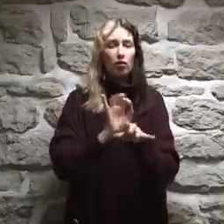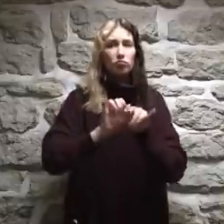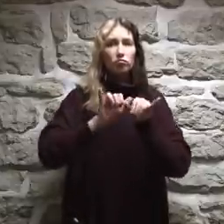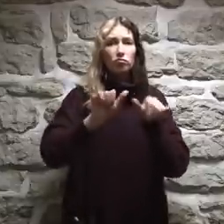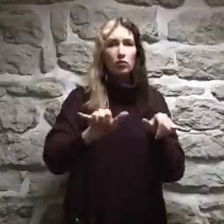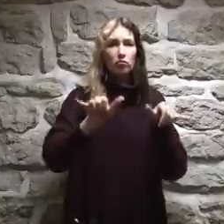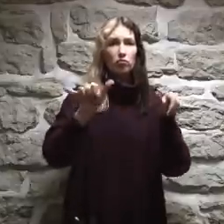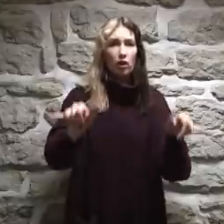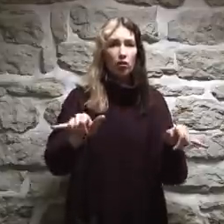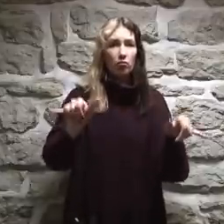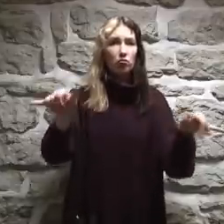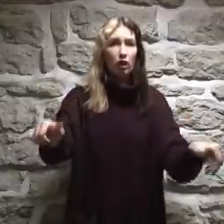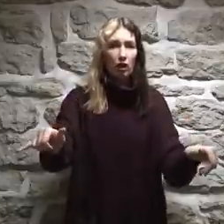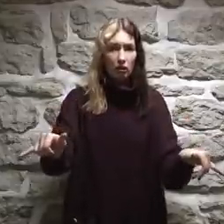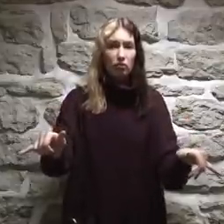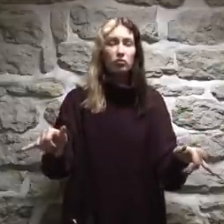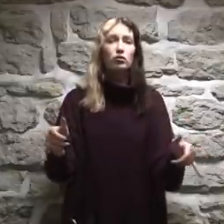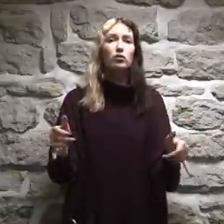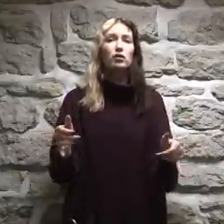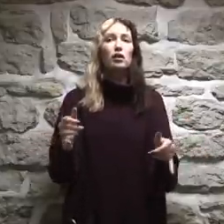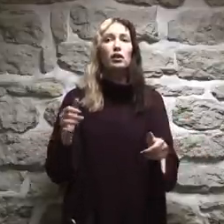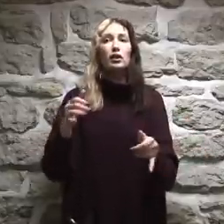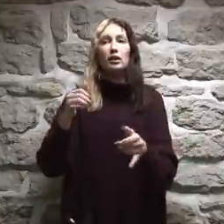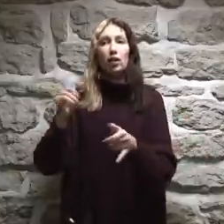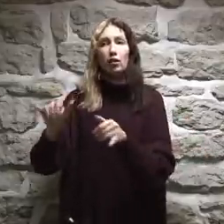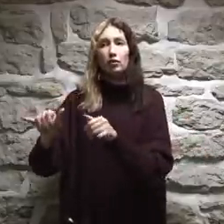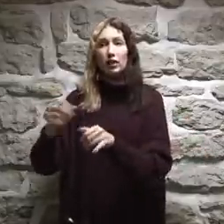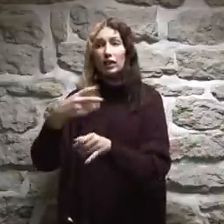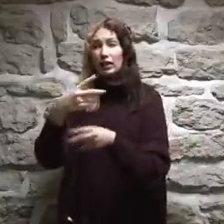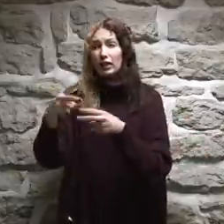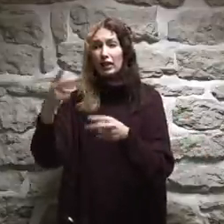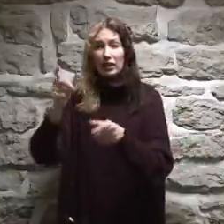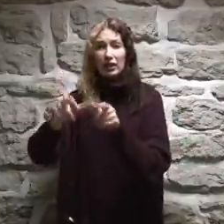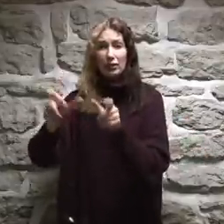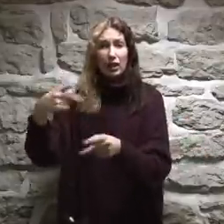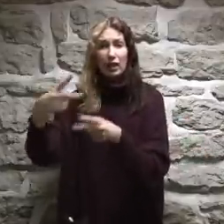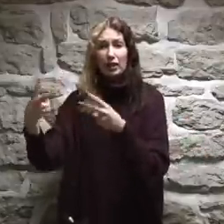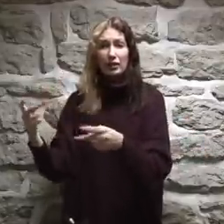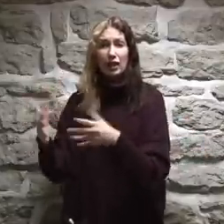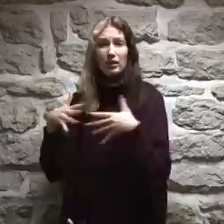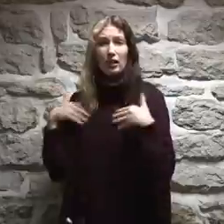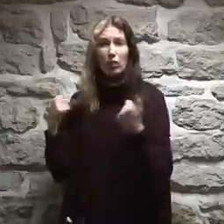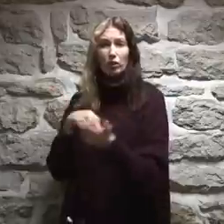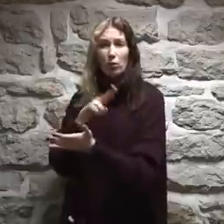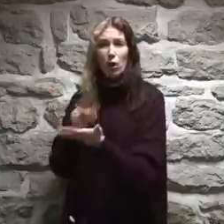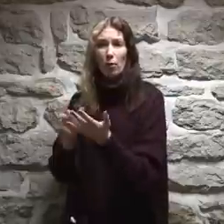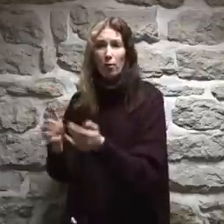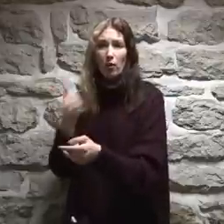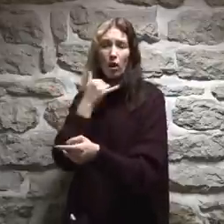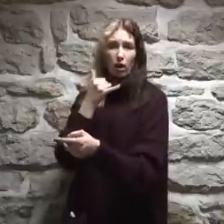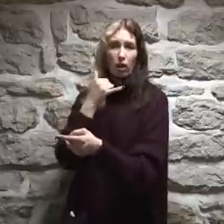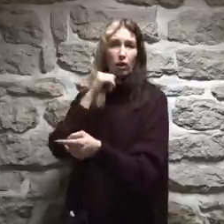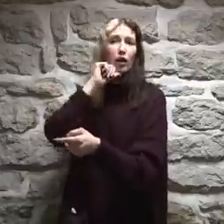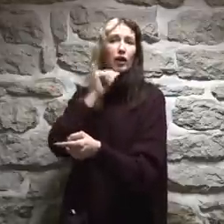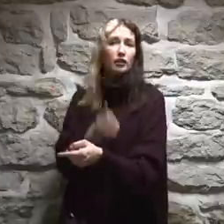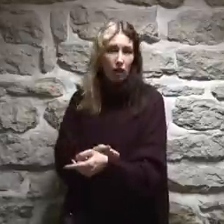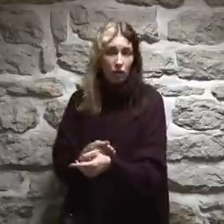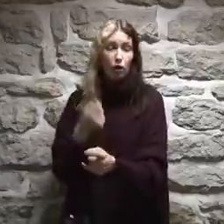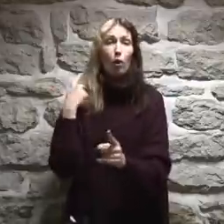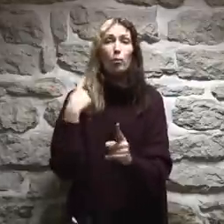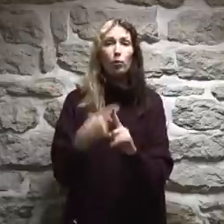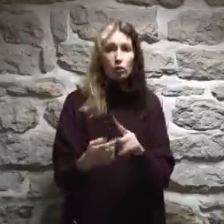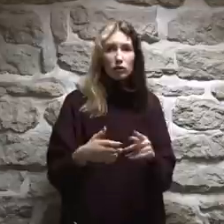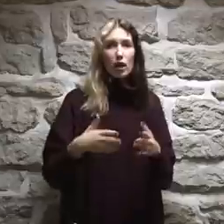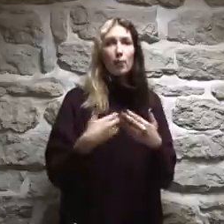nii sellepärast, et inimesed ei pääse liinile, kellel on teised mured, kui ka perearstide ja pereõdede pärast, kes